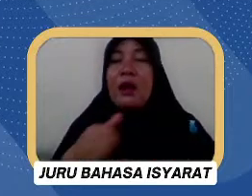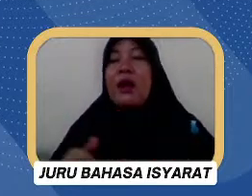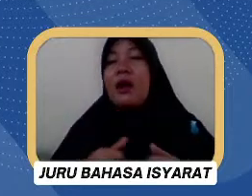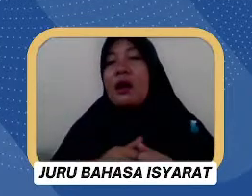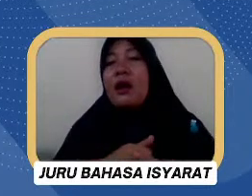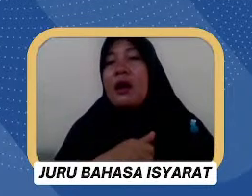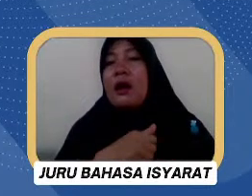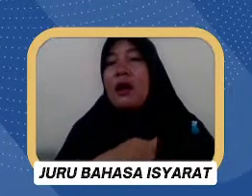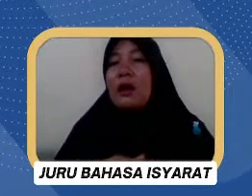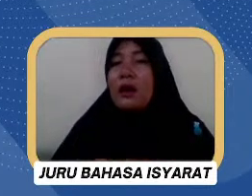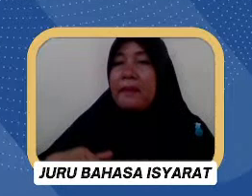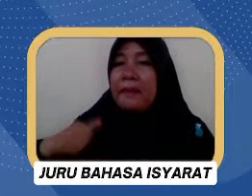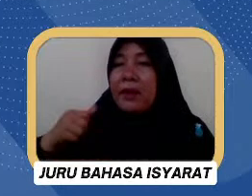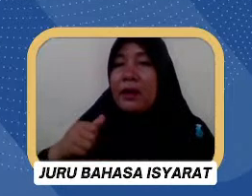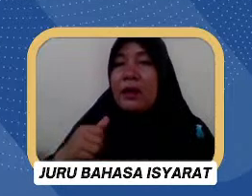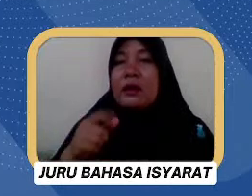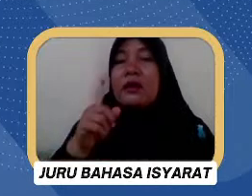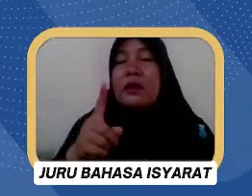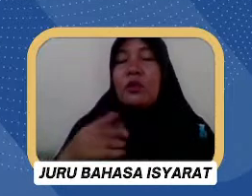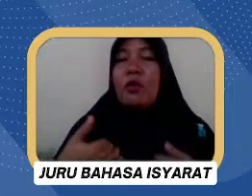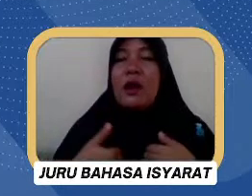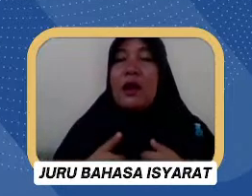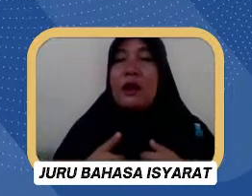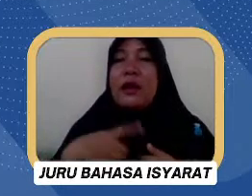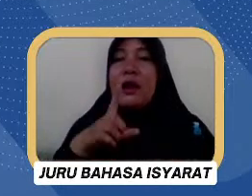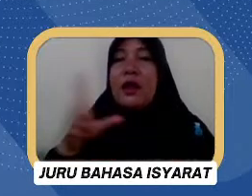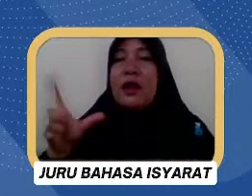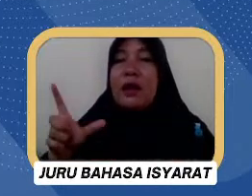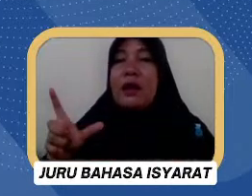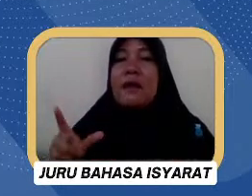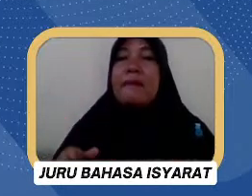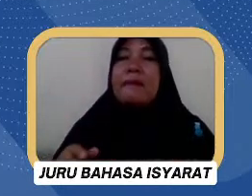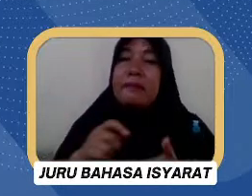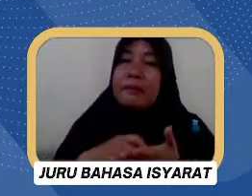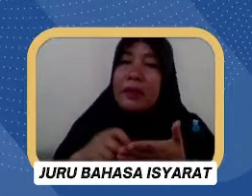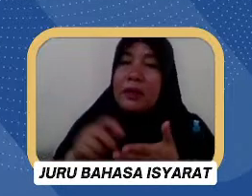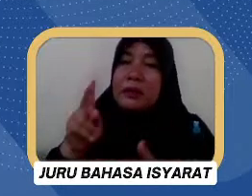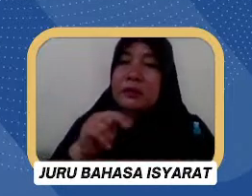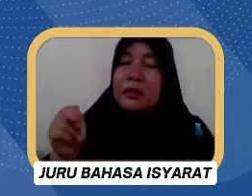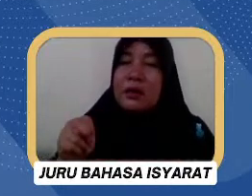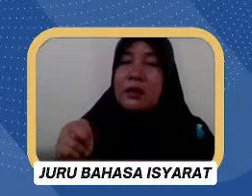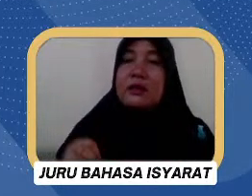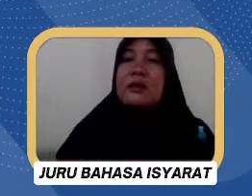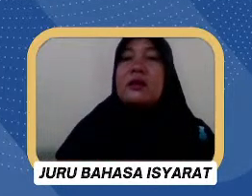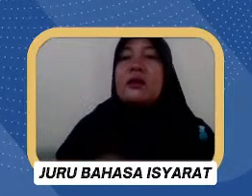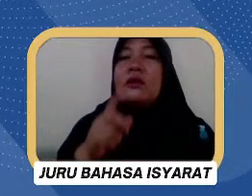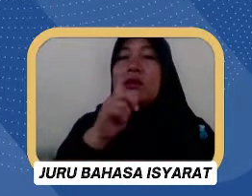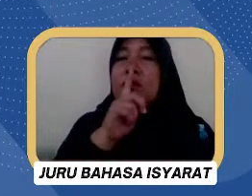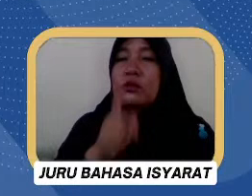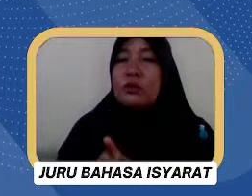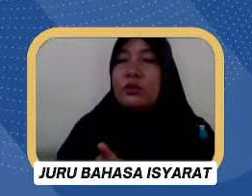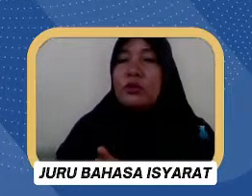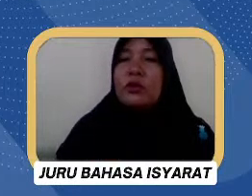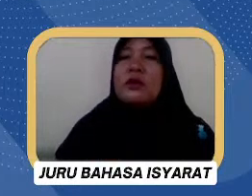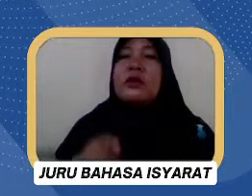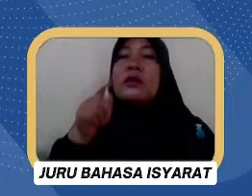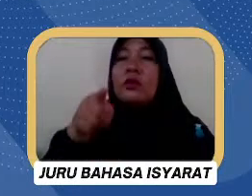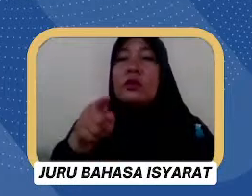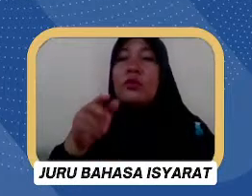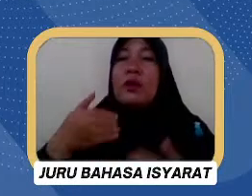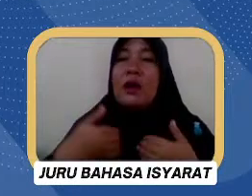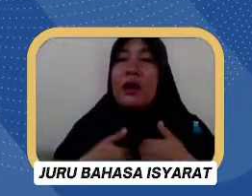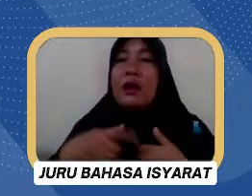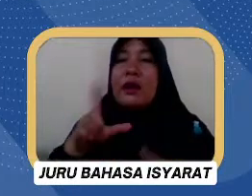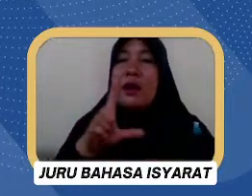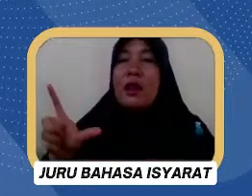jelas bahwa kejujuran ini adalah kunci dari segala aktivitas yang akan membuahkan hasil